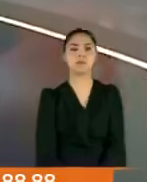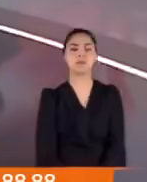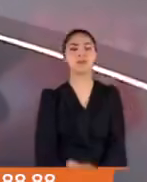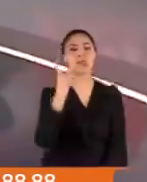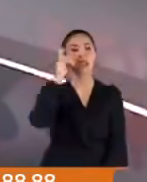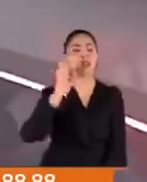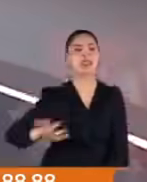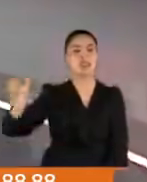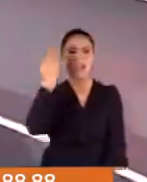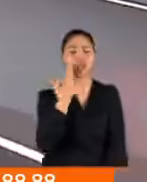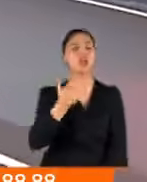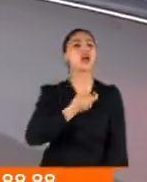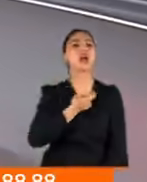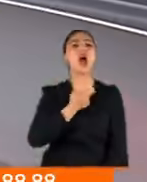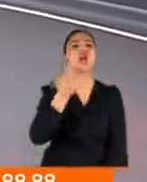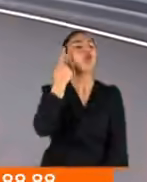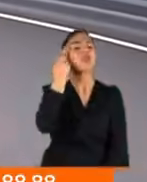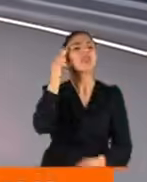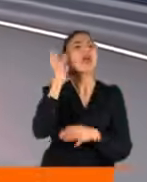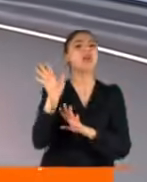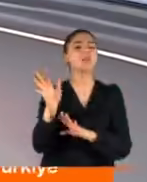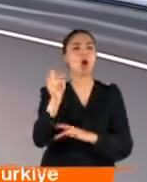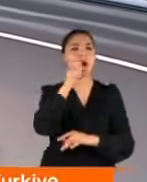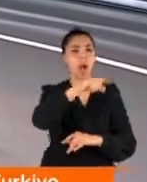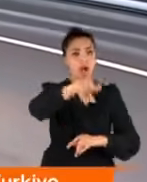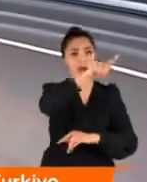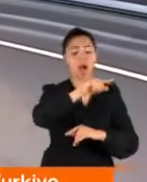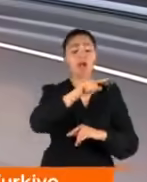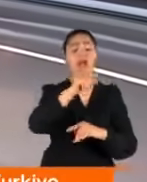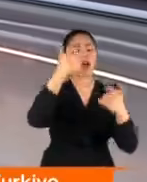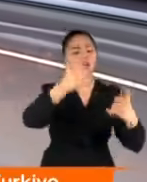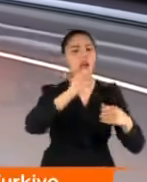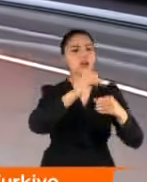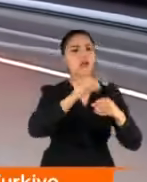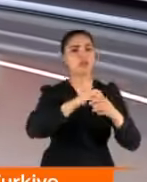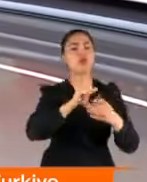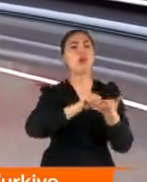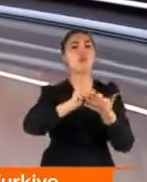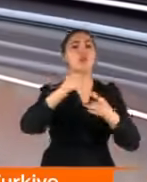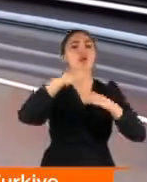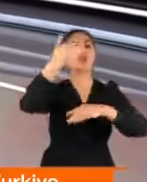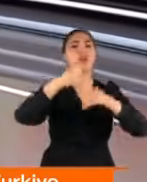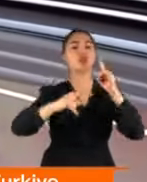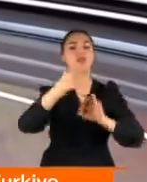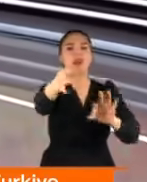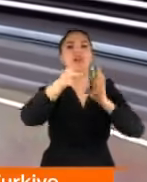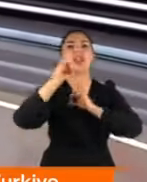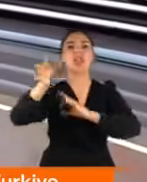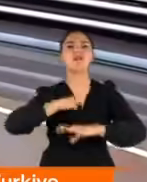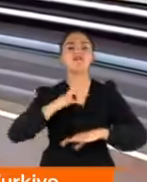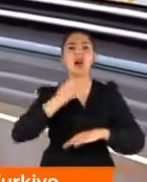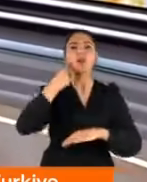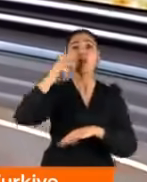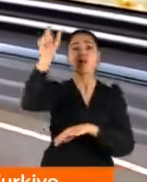ve ishal izliyorsunuz hukuk tanımıyorum ankarafil isimleriyle falan zulme devlet terörüne karşı tüm diplomatik kanalları zorluyor